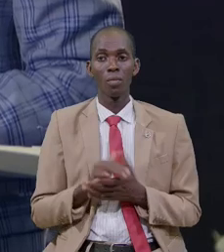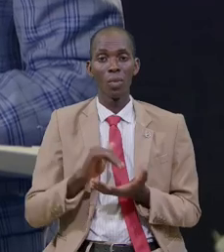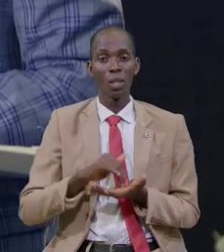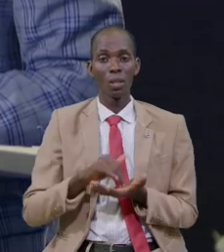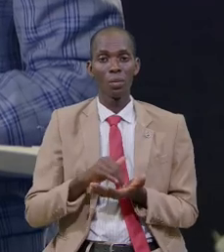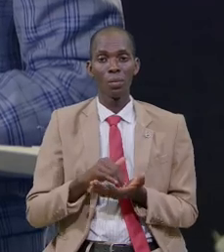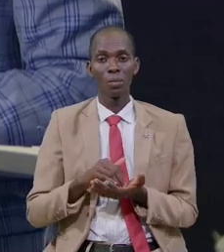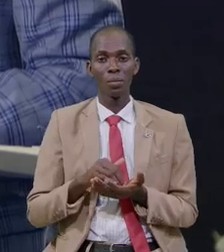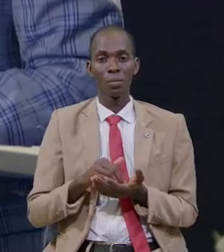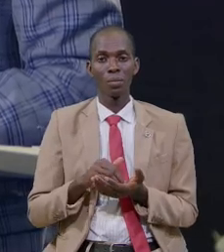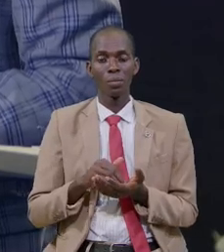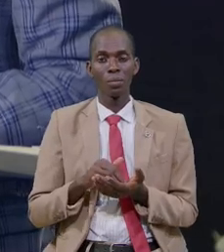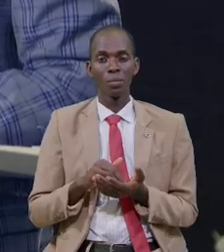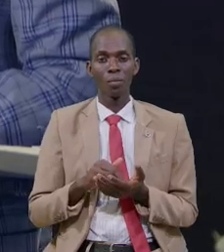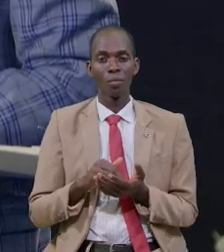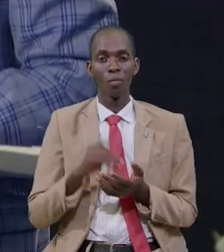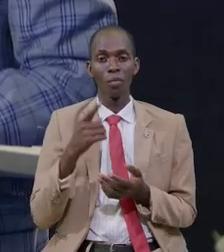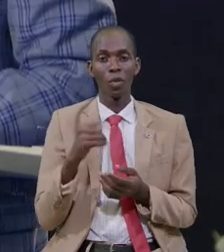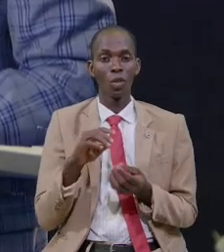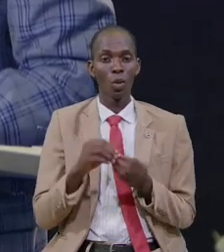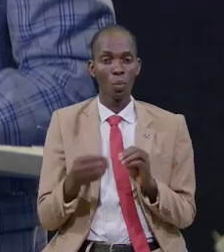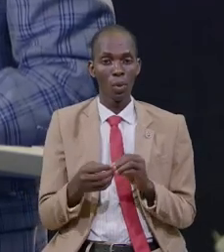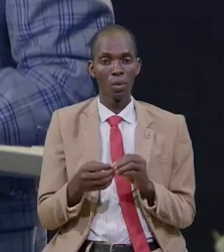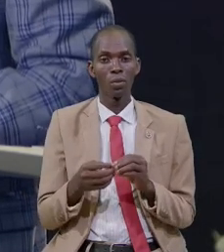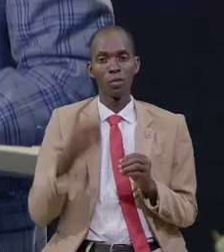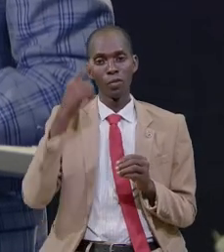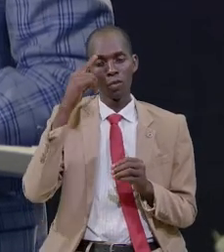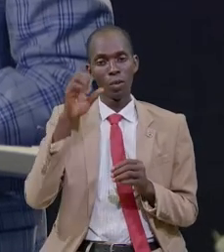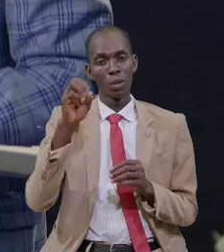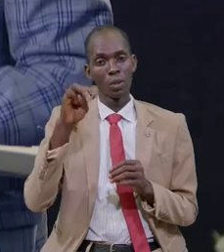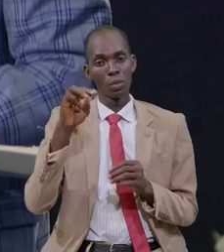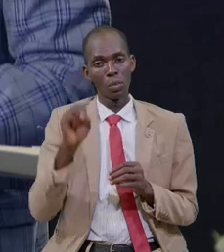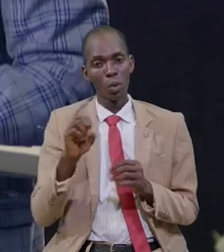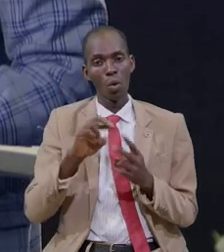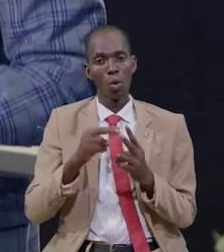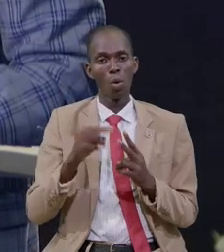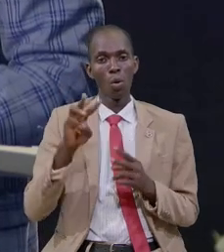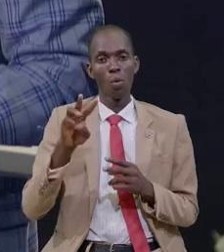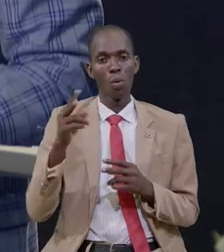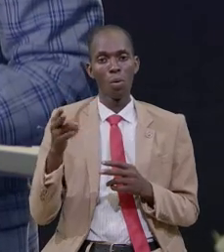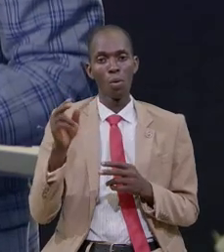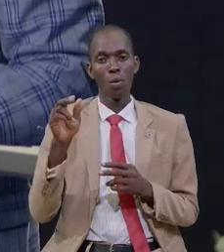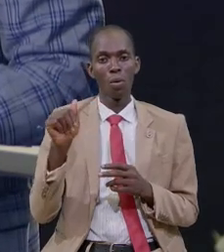Je reprends le numéro. Vous pouvez nous joindre par ce numéro. Plus 234